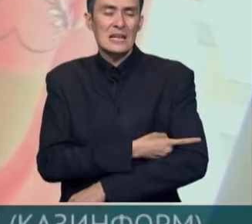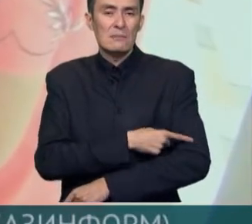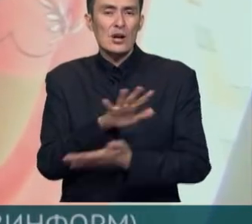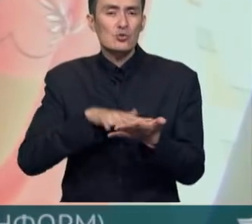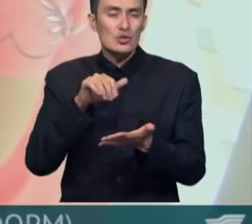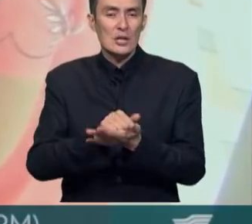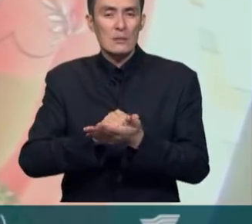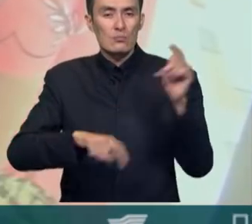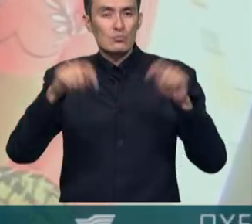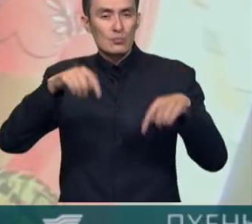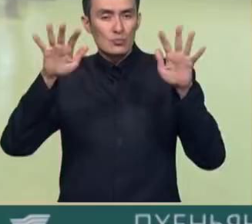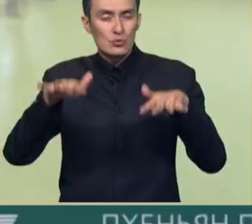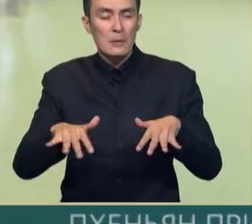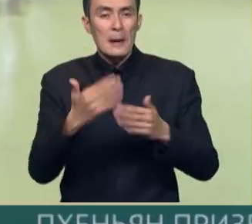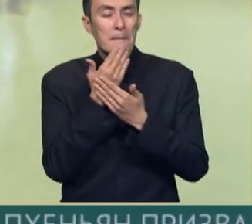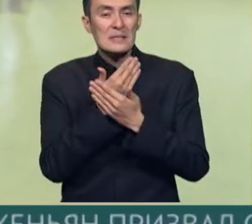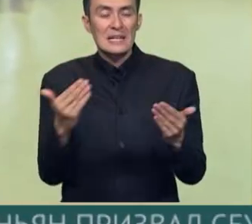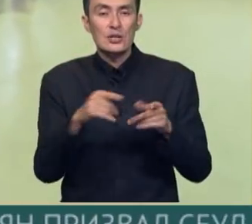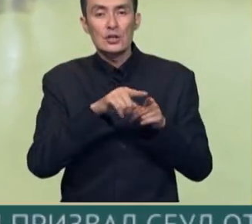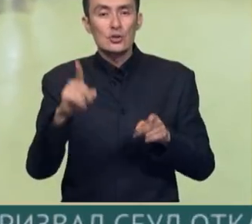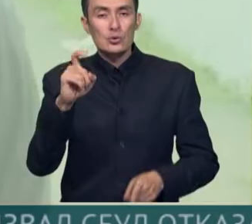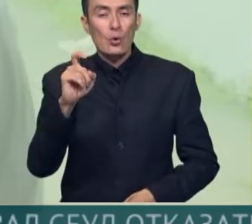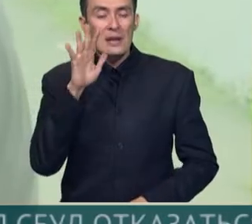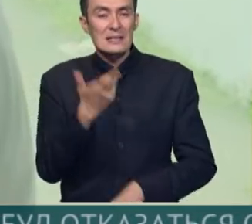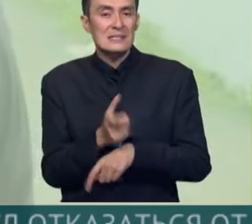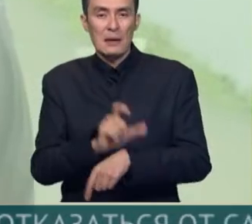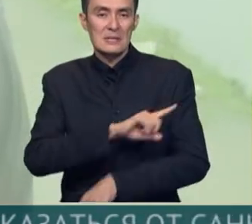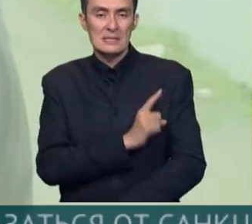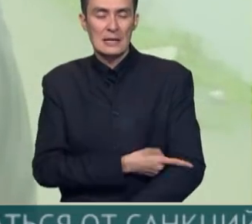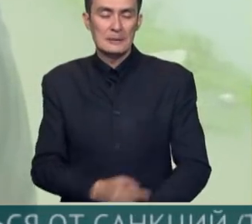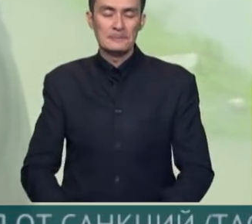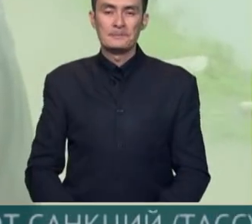разрушительным муссоном за последние почти 100 лет.